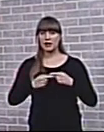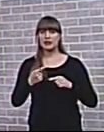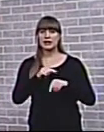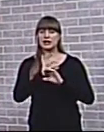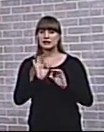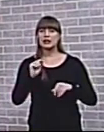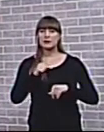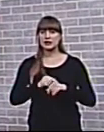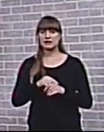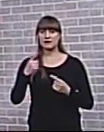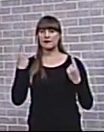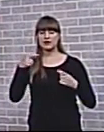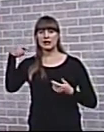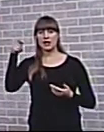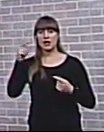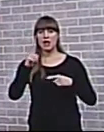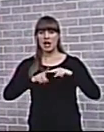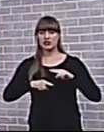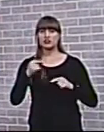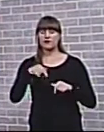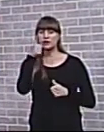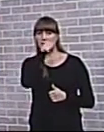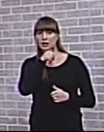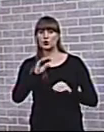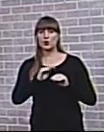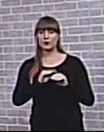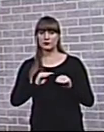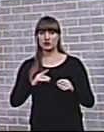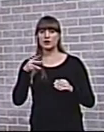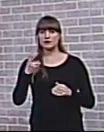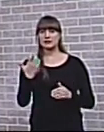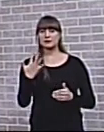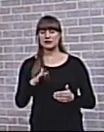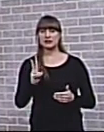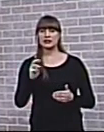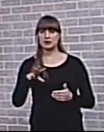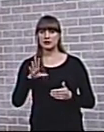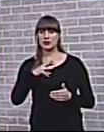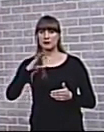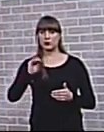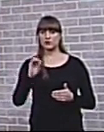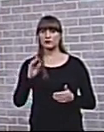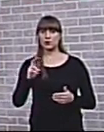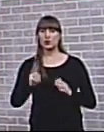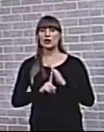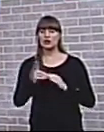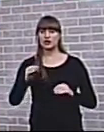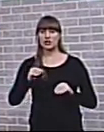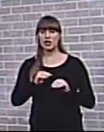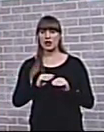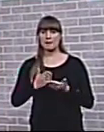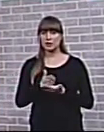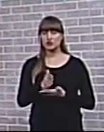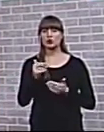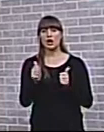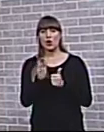прикосновение к Великой Отечественной. В этом году его маршрут в 350 километров проходил по Миусфронту. Начало маршрута у